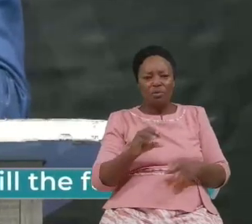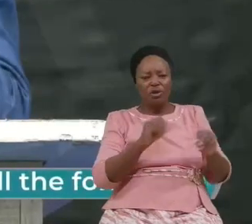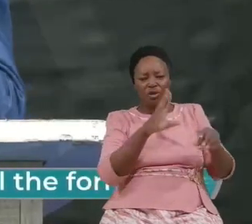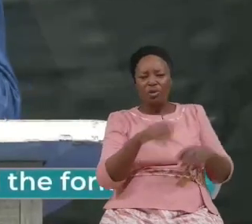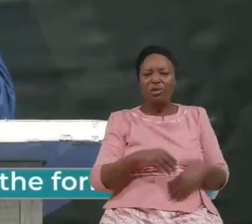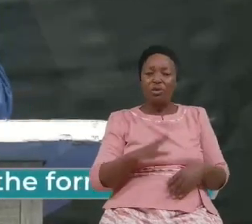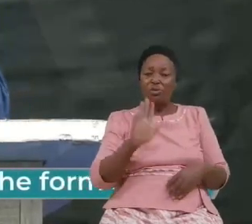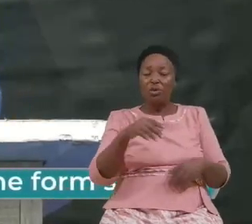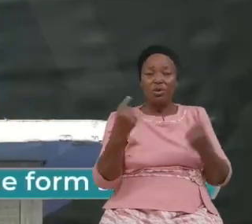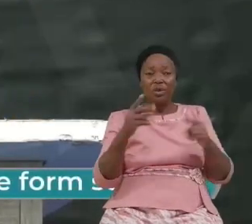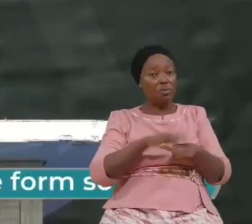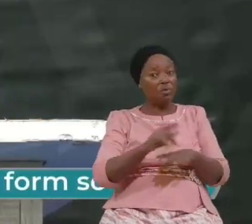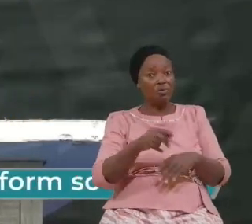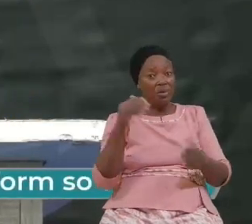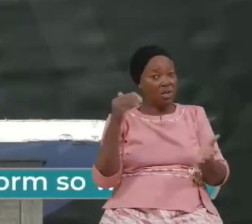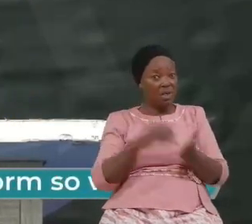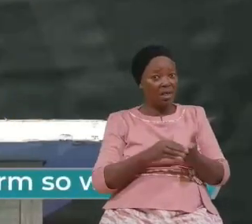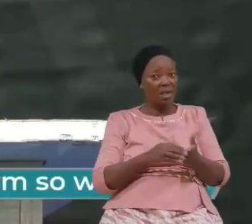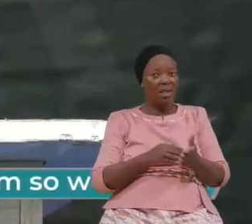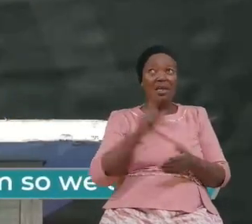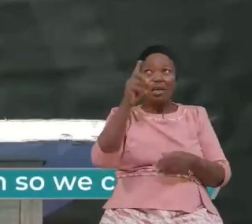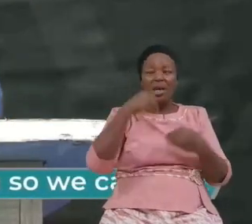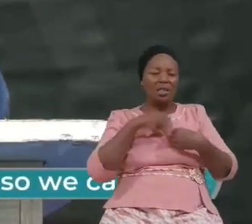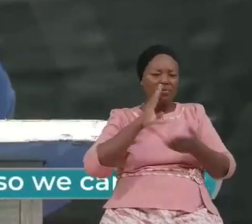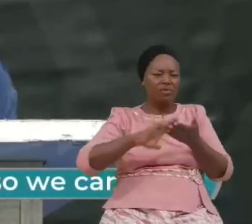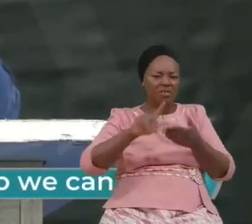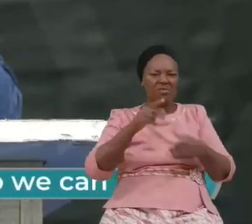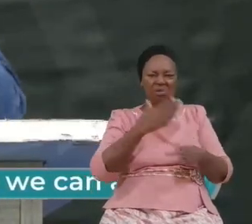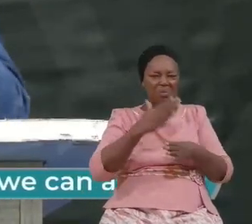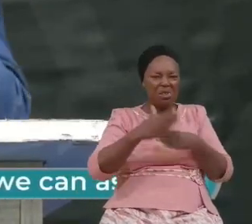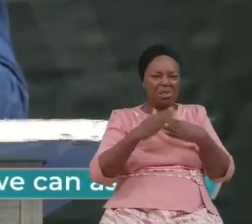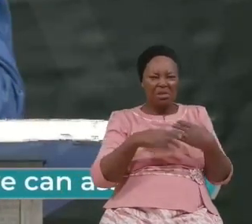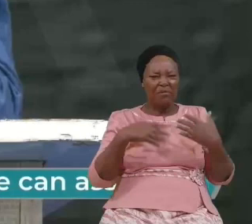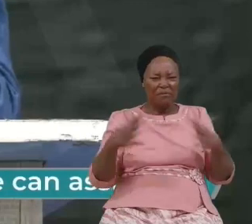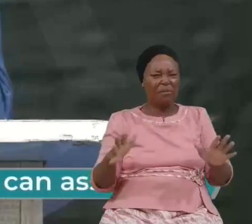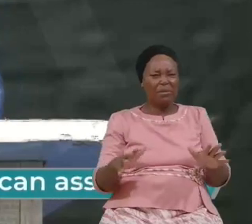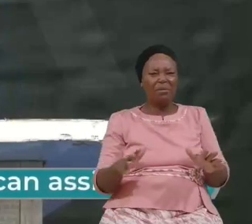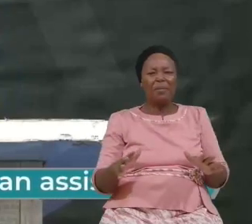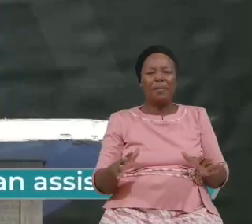il t'a pardonné donc toutes les informations nécessaires